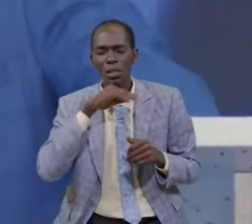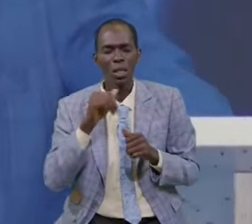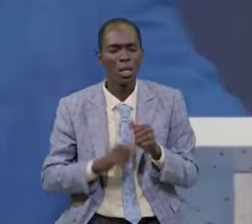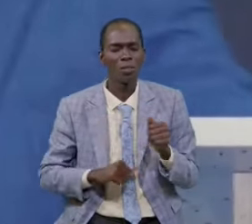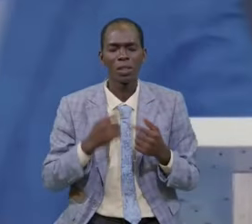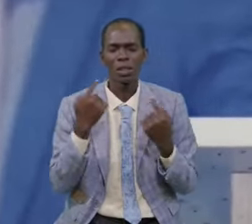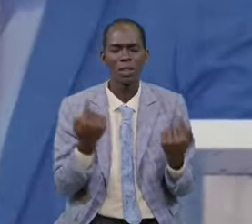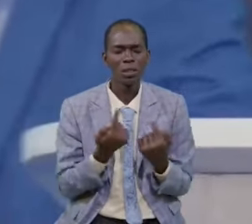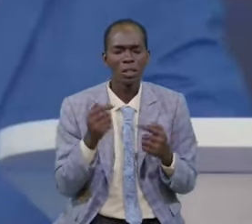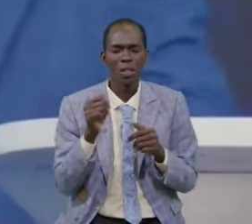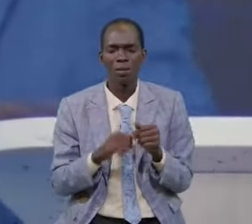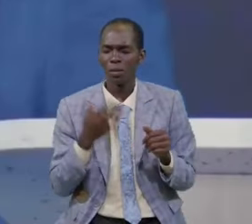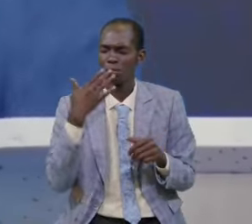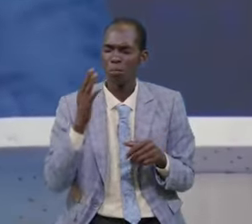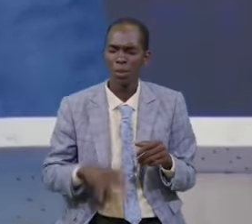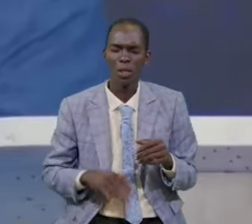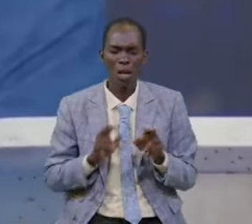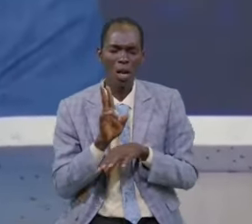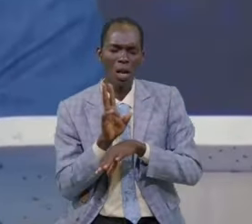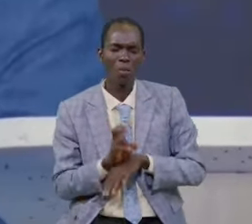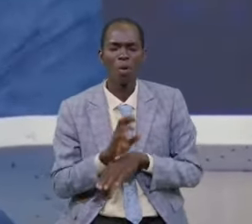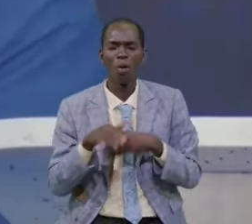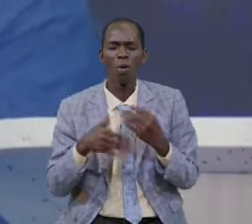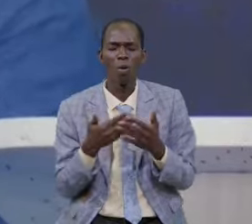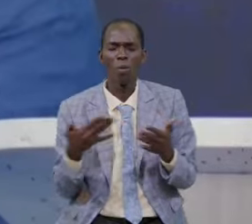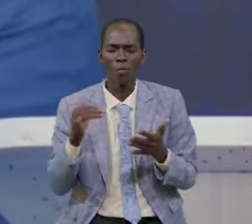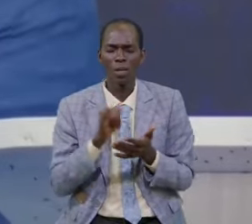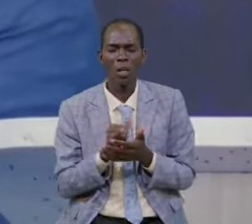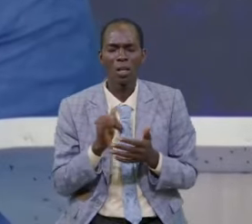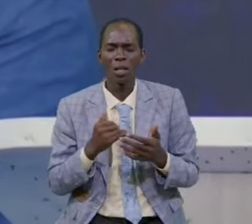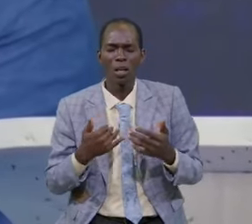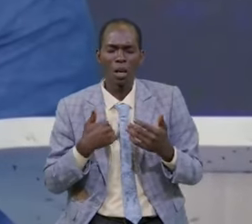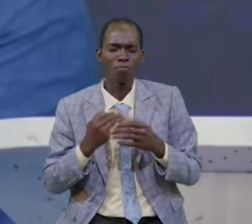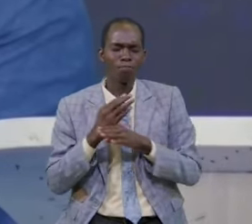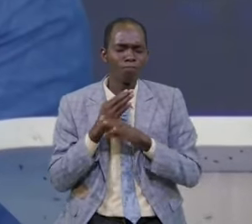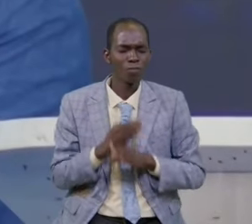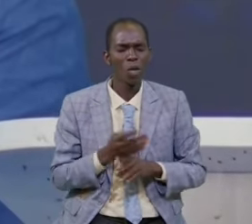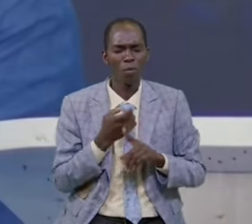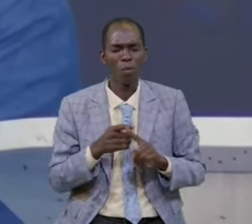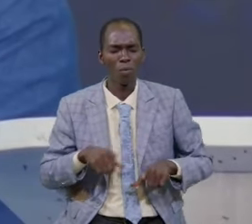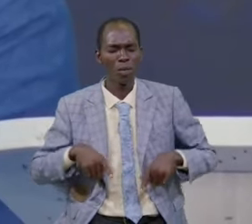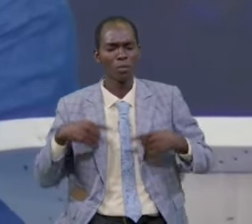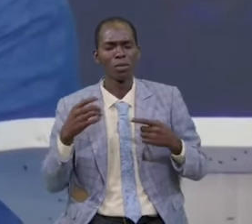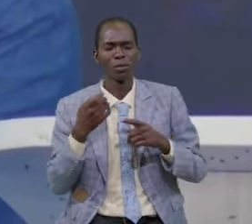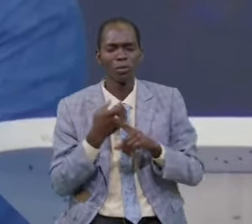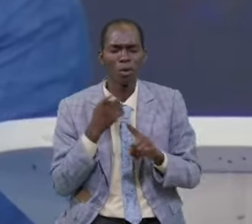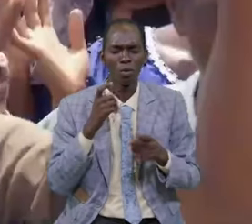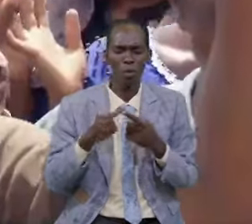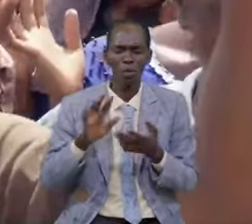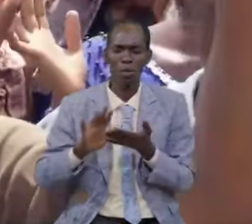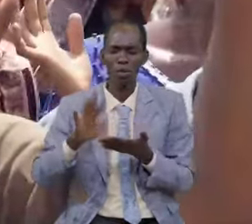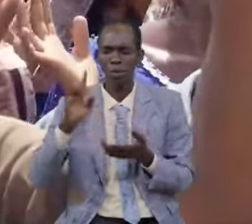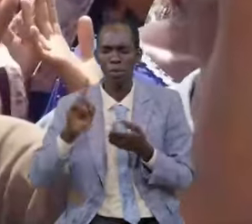toute mauvaise habitude, toutes les choses qui nous empêchent de vivre pour la gloire. de vie pour la gloire de Dieu, je